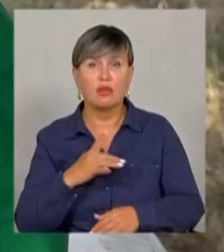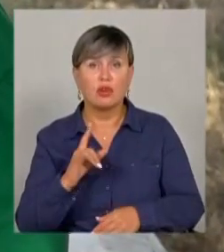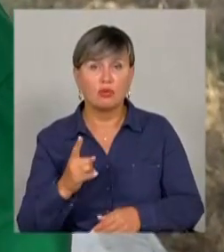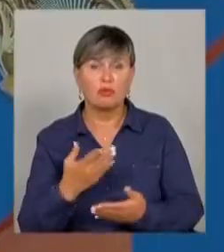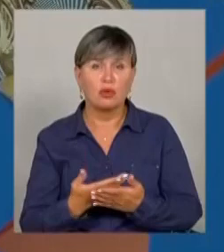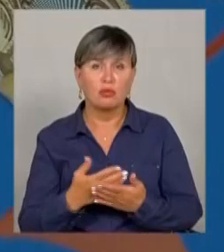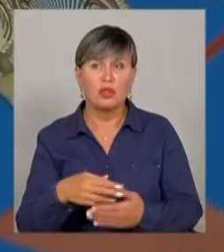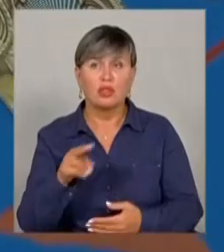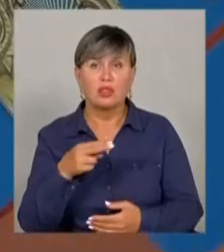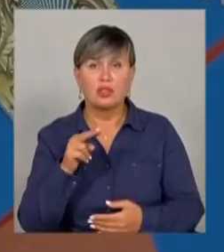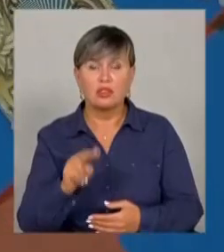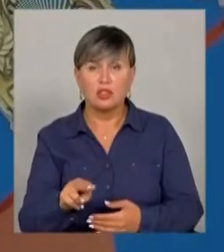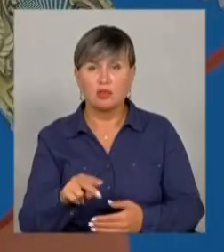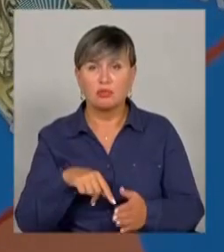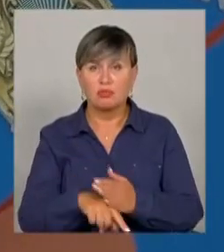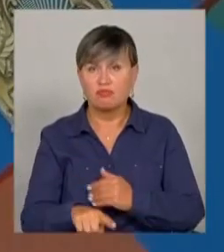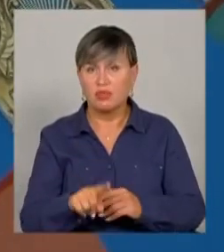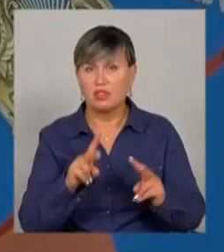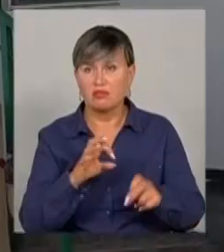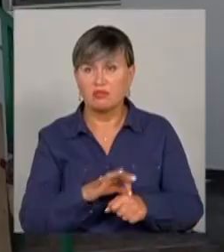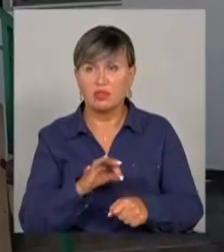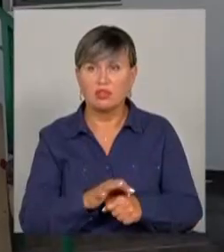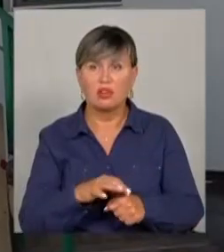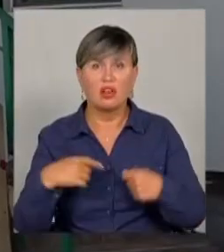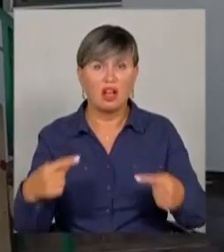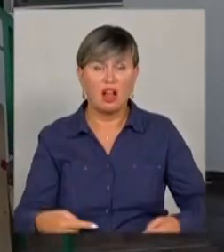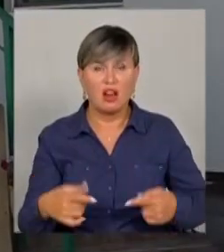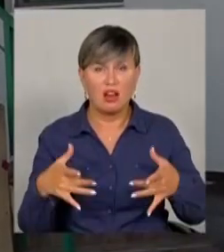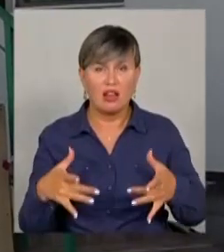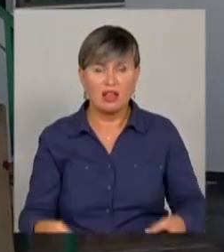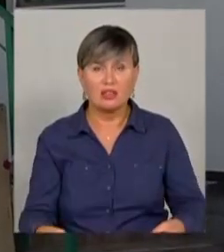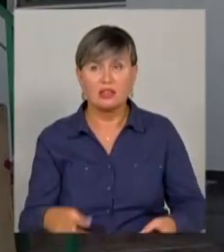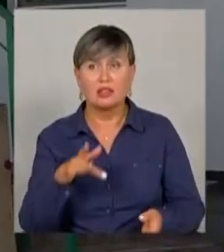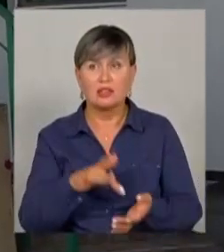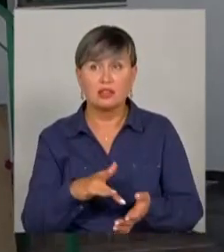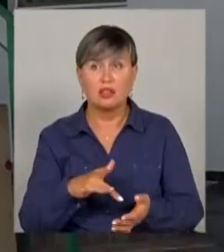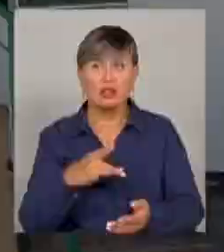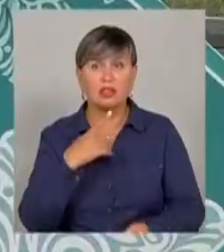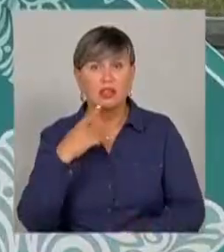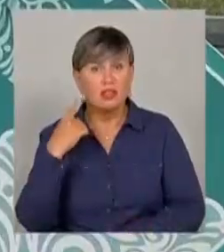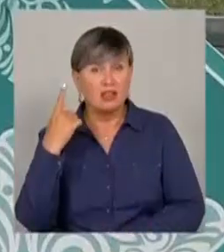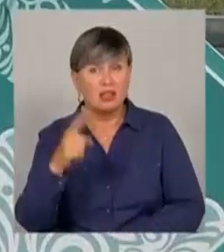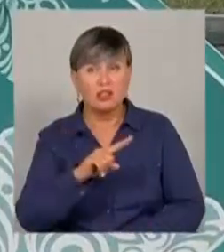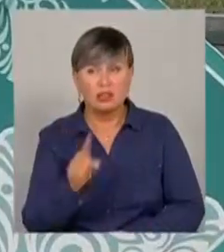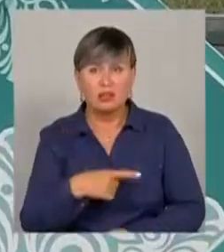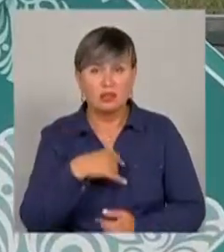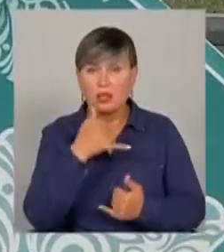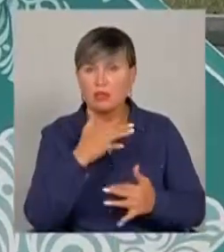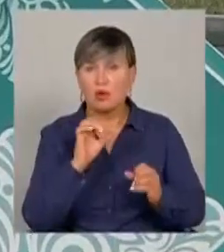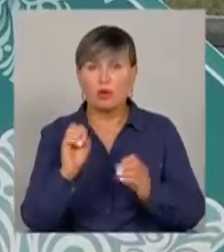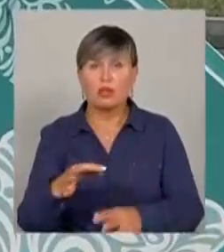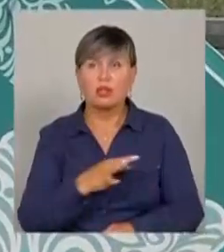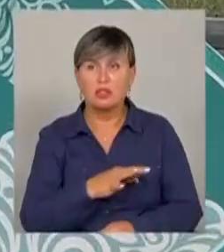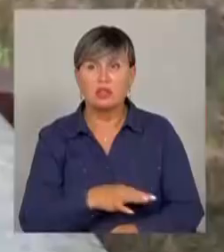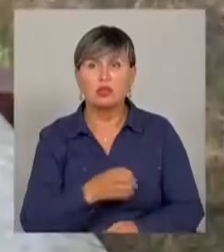к примеру, ДЦП со спастическим гиперкинезом. Он прикован к коляске. Из-за того, что центр в часе езды от города, я не могу отдать туда сына.